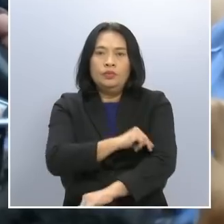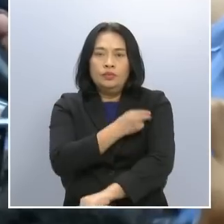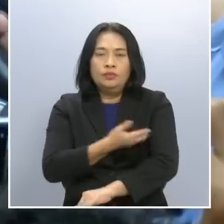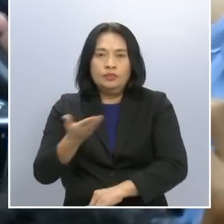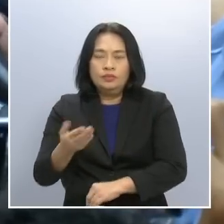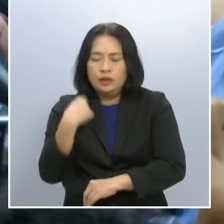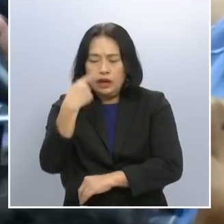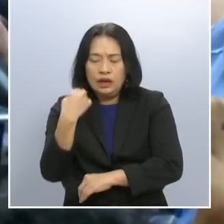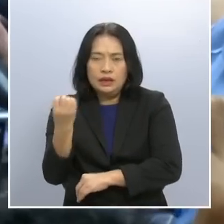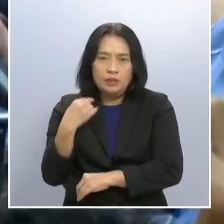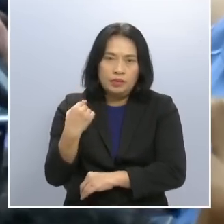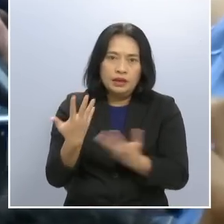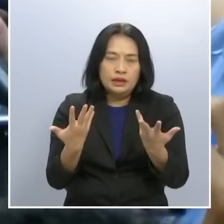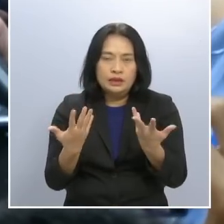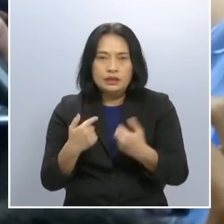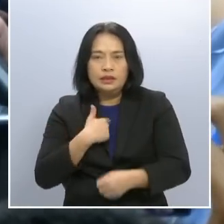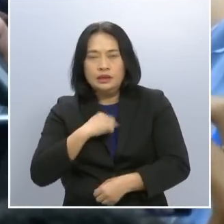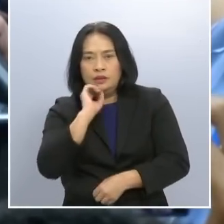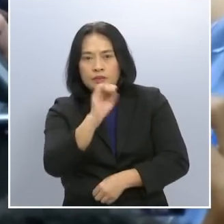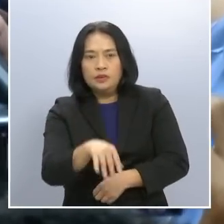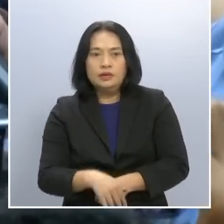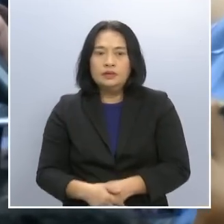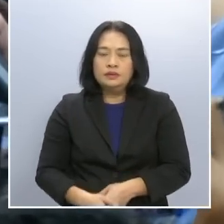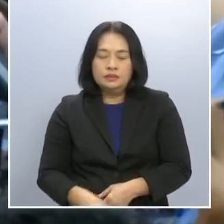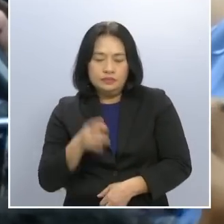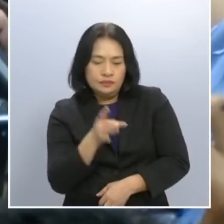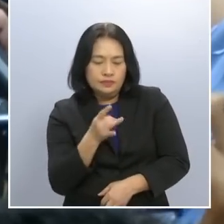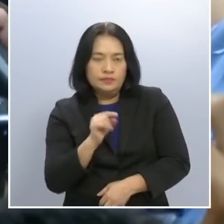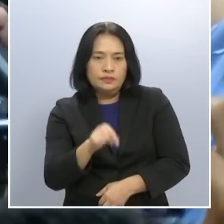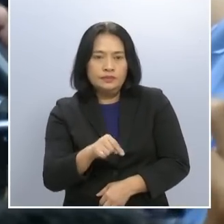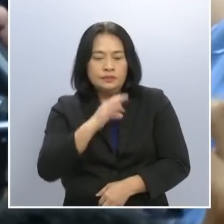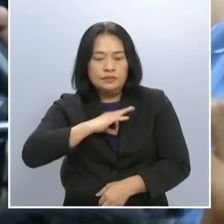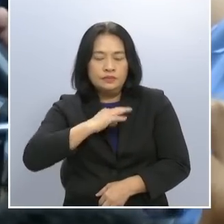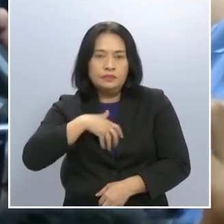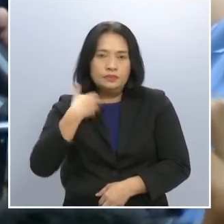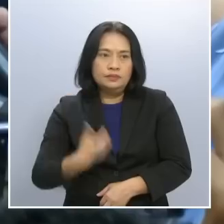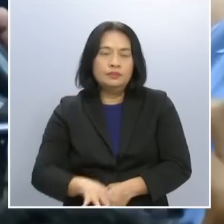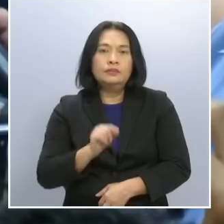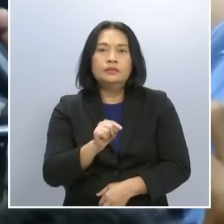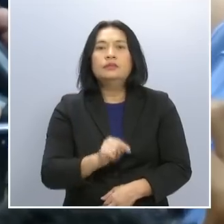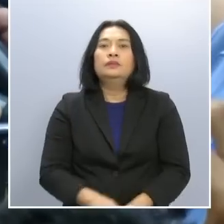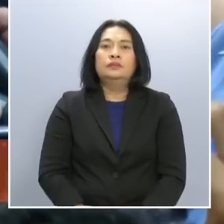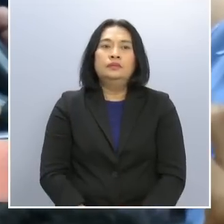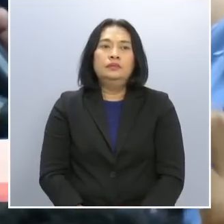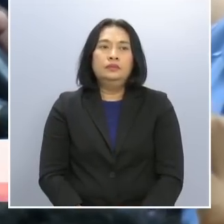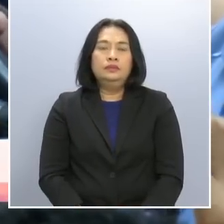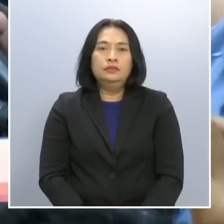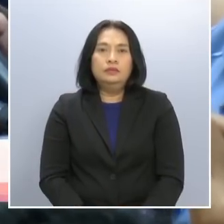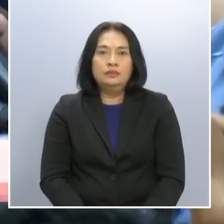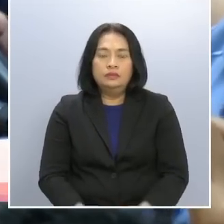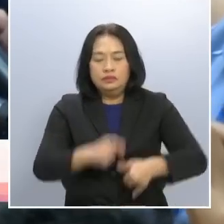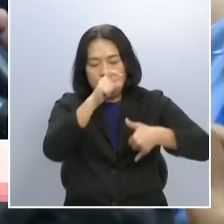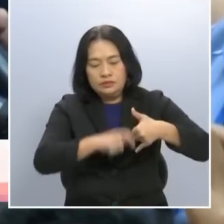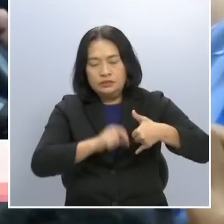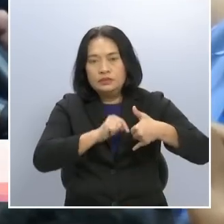จากไทยมาหมอชนน่านบอกว่าถือเป็นการใส่ร้ายซึ่งไม่แฟร์แล้วก็บอกด้วยว่าถ้ามีพฤติกรรมแบบนี้ค